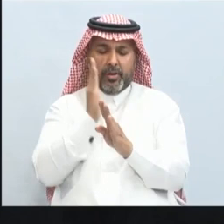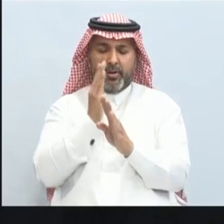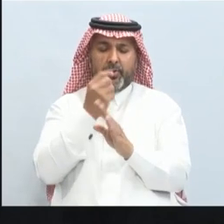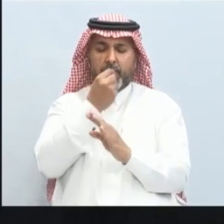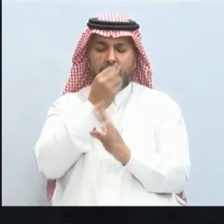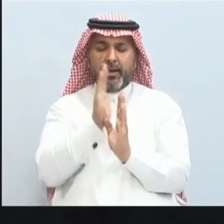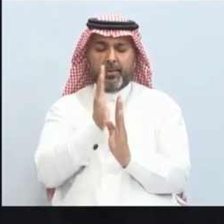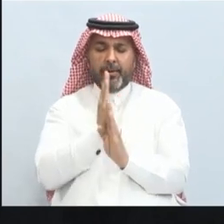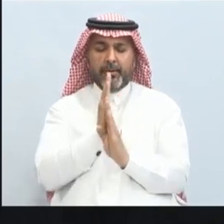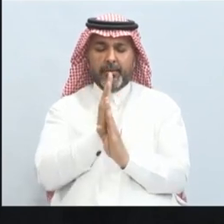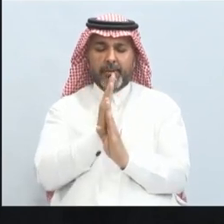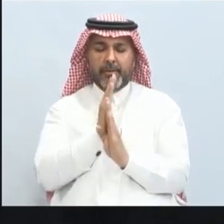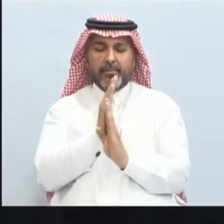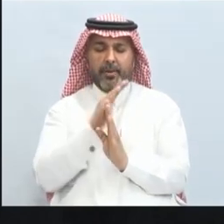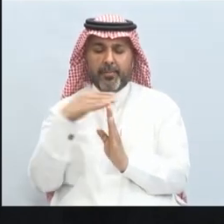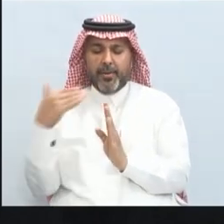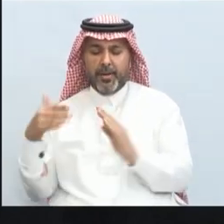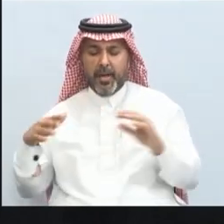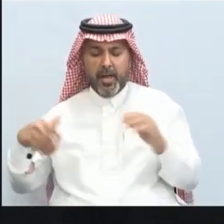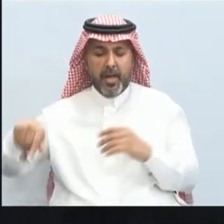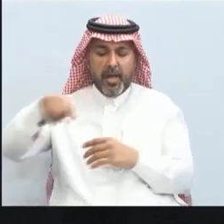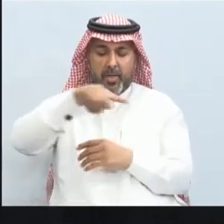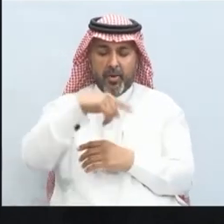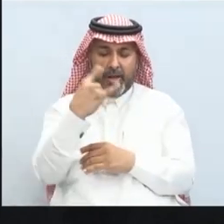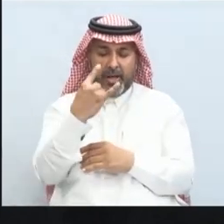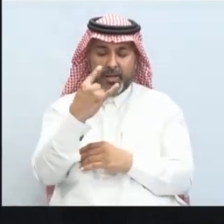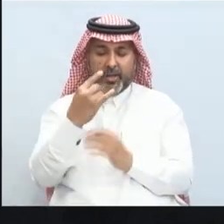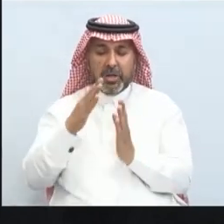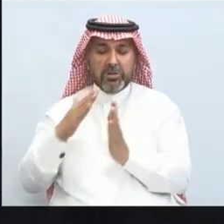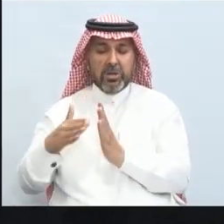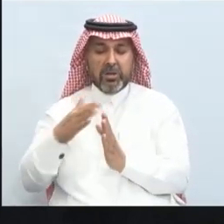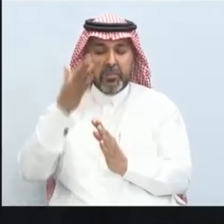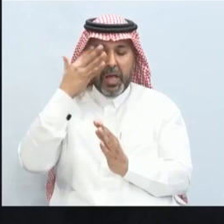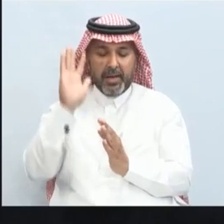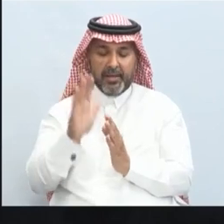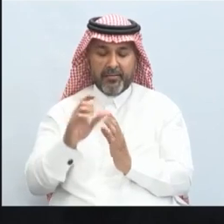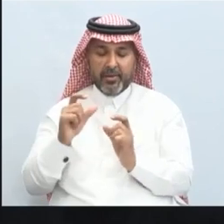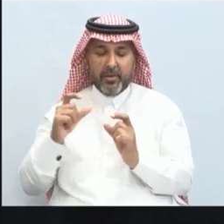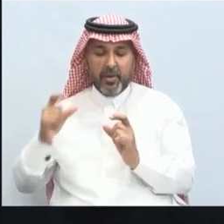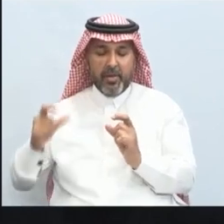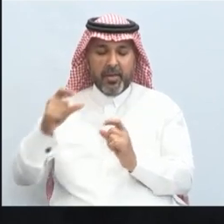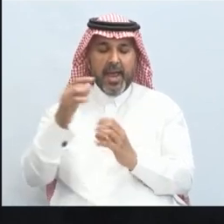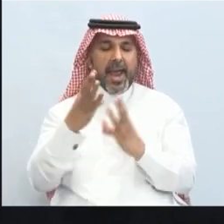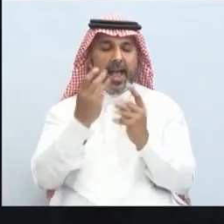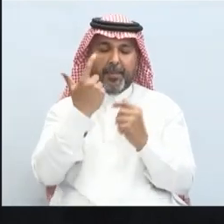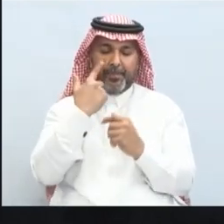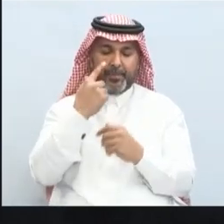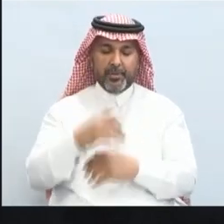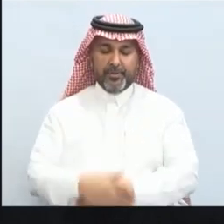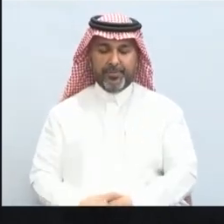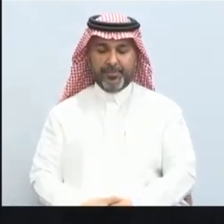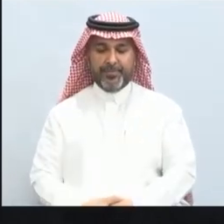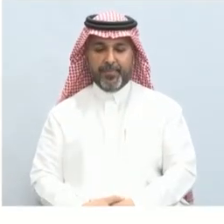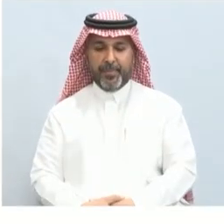ولا بيعطيه كرت احمر صح فبالتالي نقول احنا بنرتب العشر لاعبين المتبقيين وبالتالي حيكون